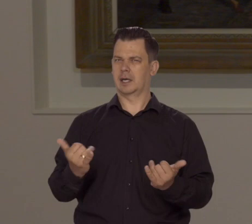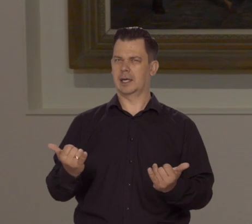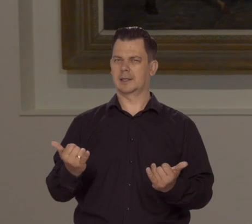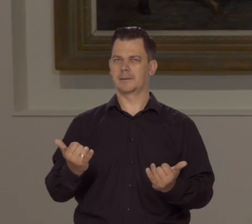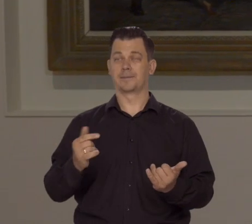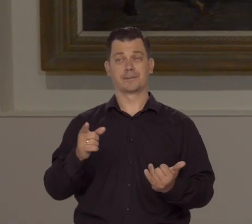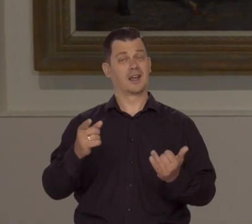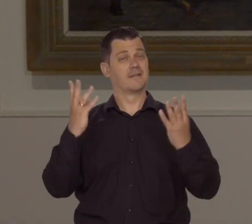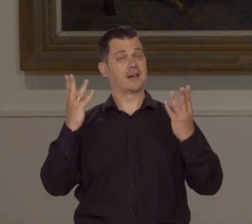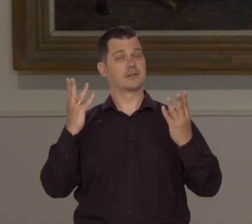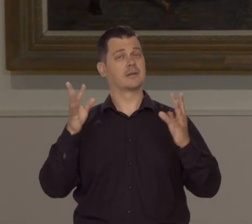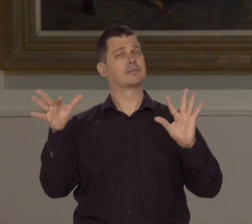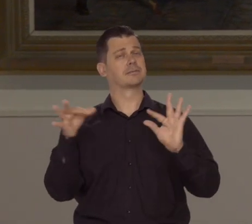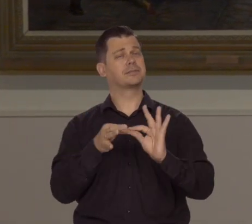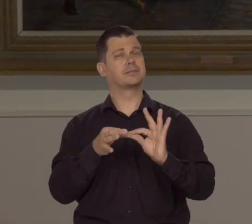jak mamy nadzieję, jest